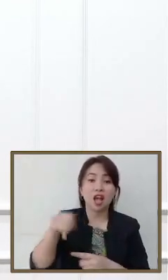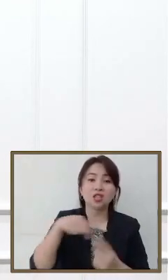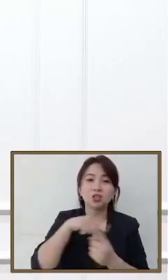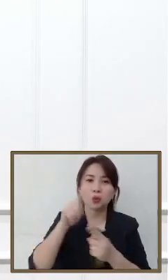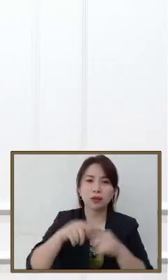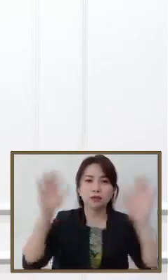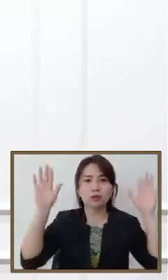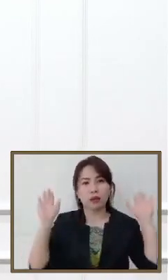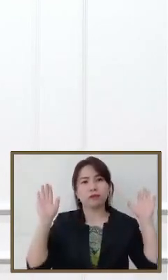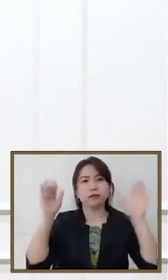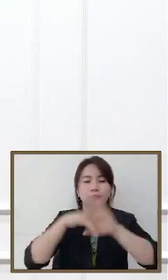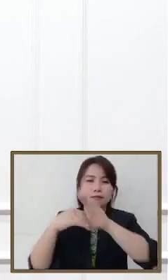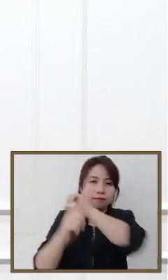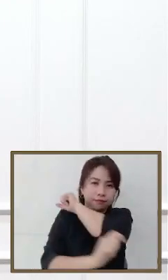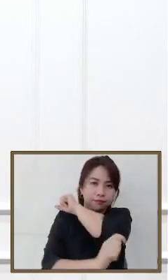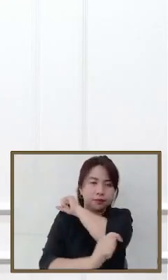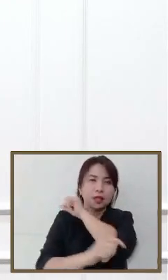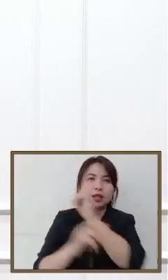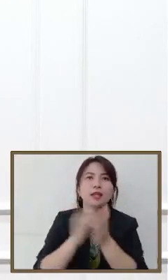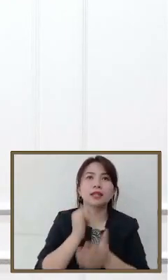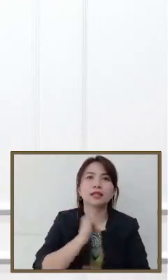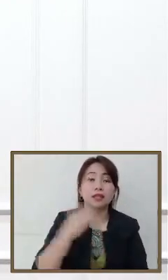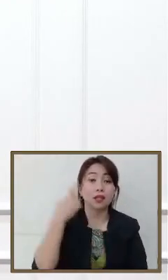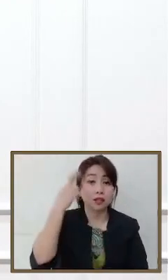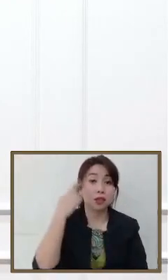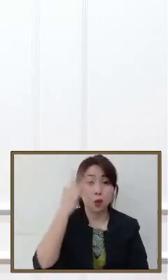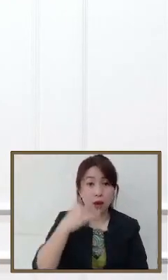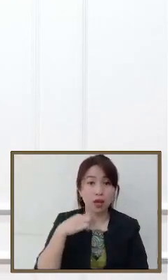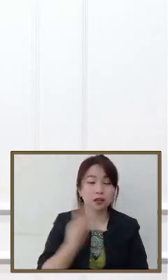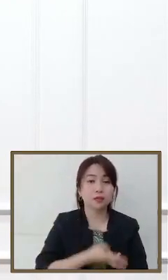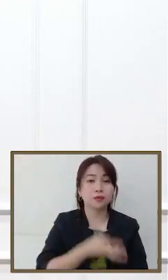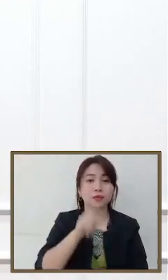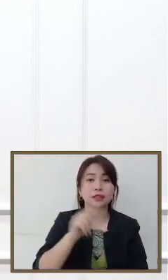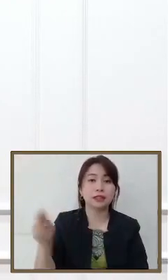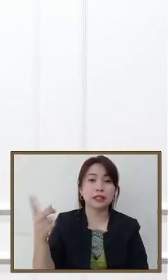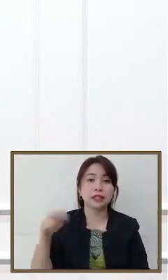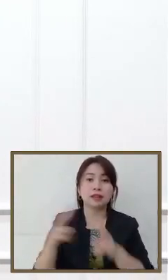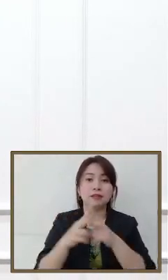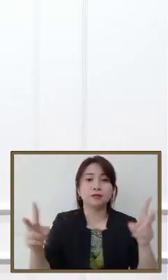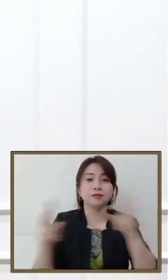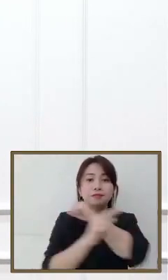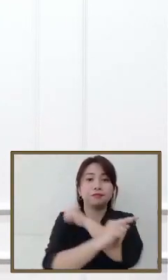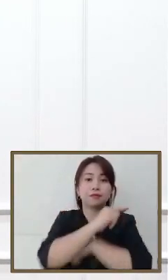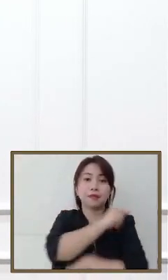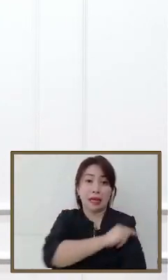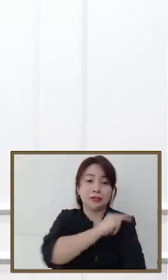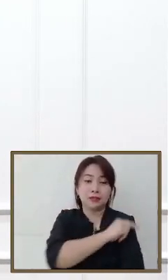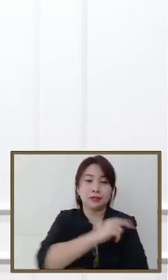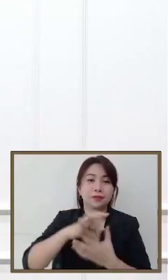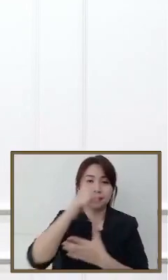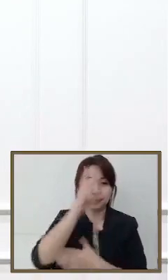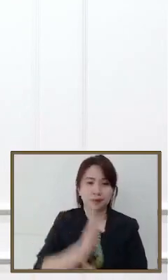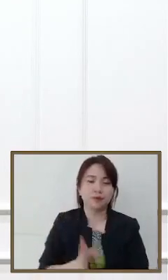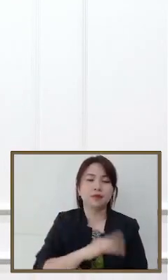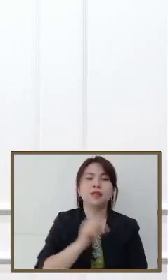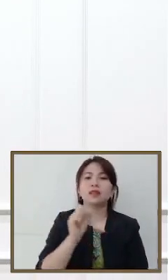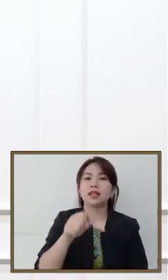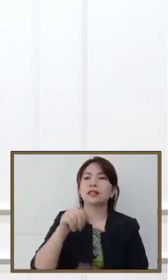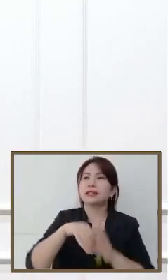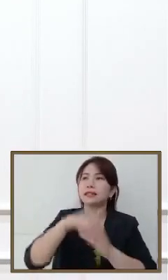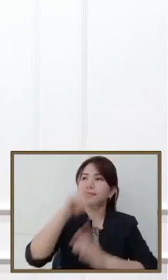temptation that's the reason why we really need the very nature of God Amen At makikita natin dito in